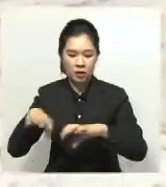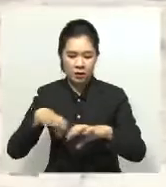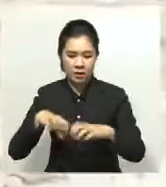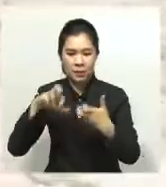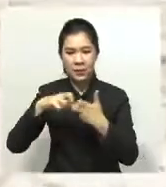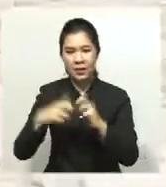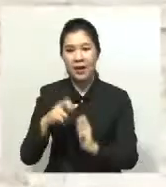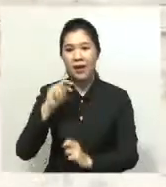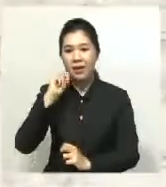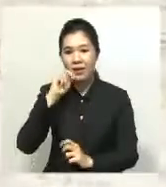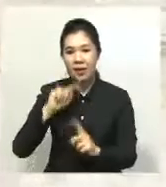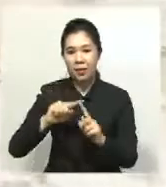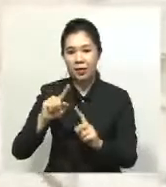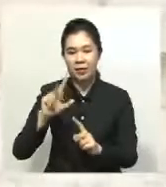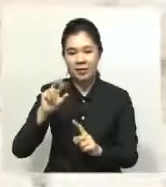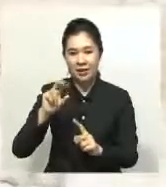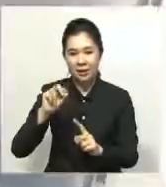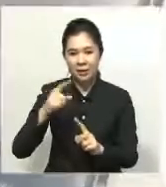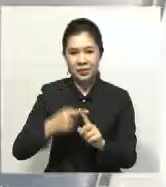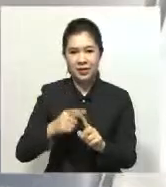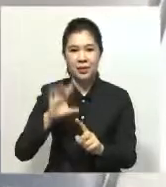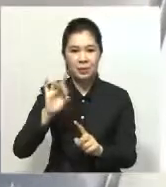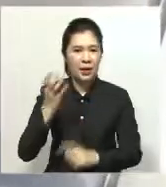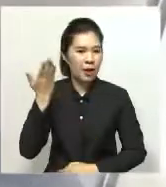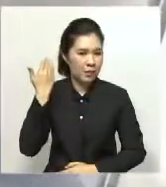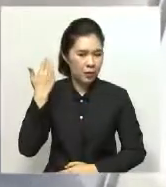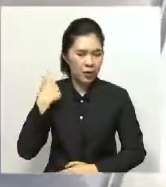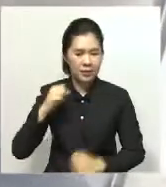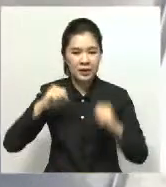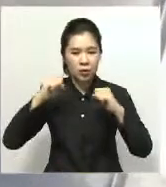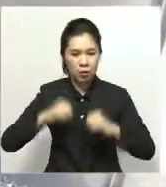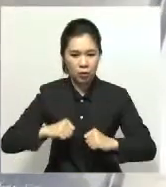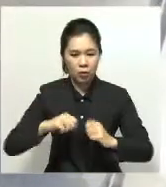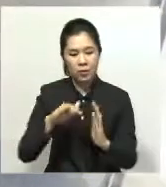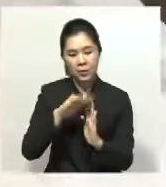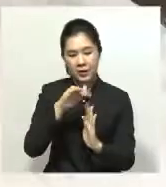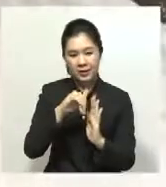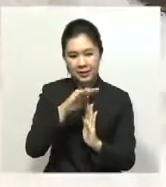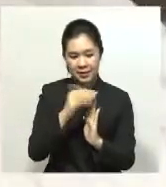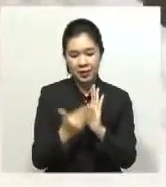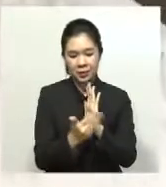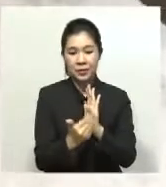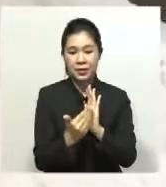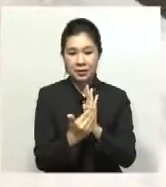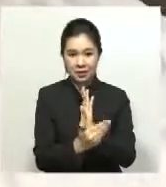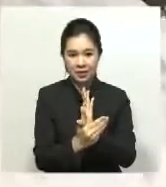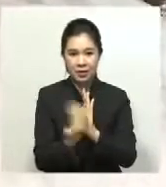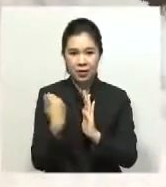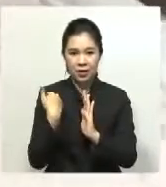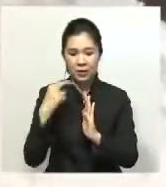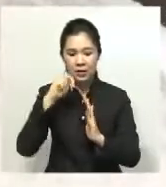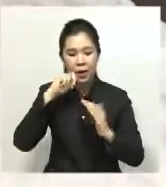ทรัพยากรน้ำเมื่อวันที่30สิงหาคมมีมตินะคะว่าให้พื้นที่ภาคเหนือตอนบนแล้วก็ภาคตะวันออกเฉียงเหนือตอนบน